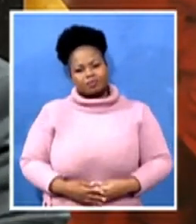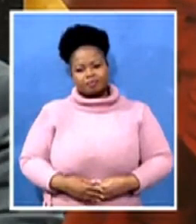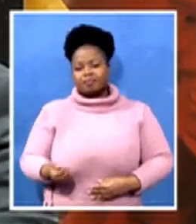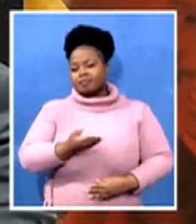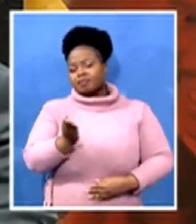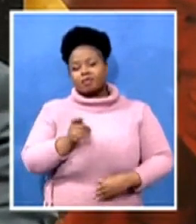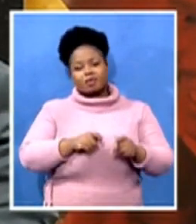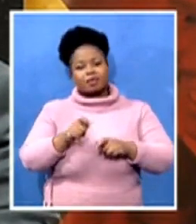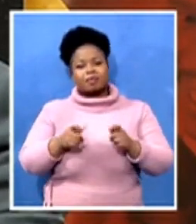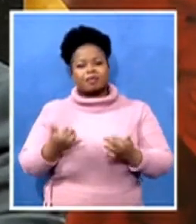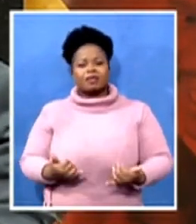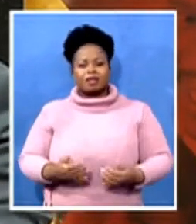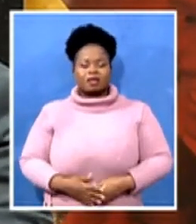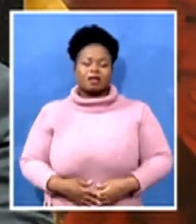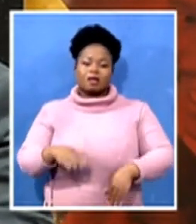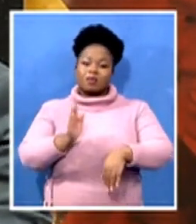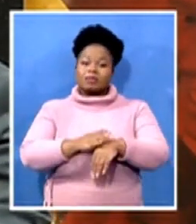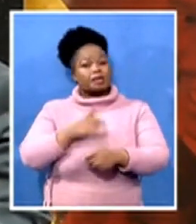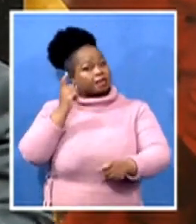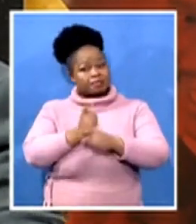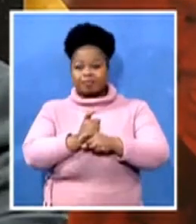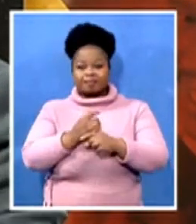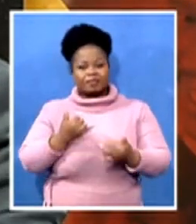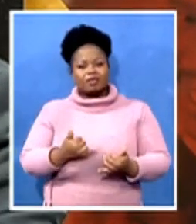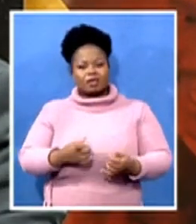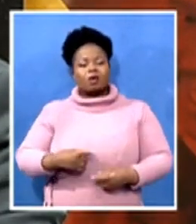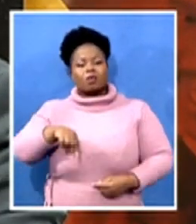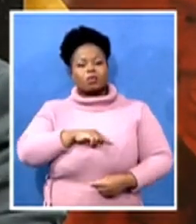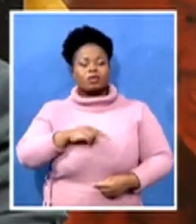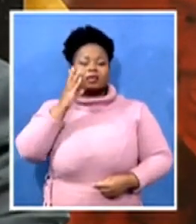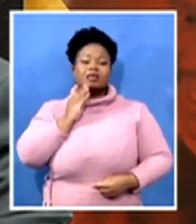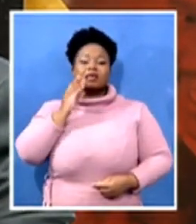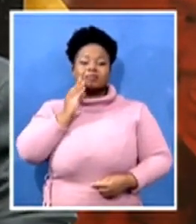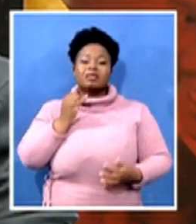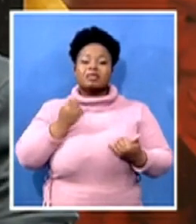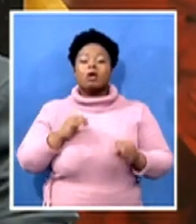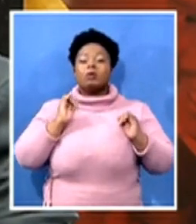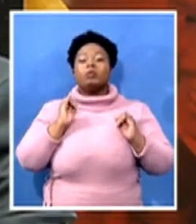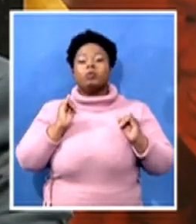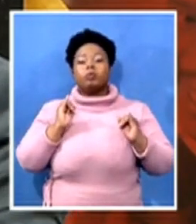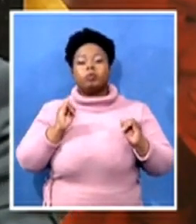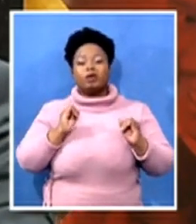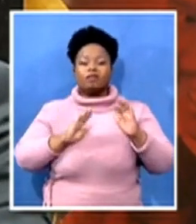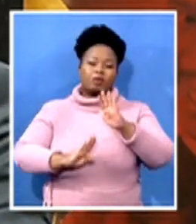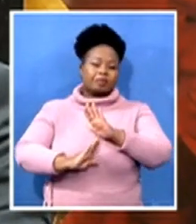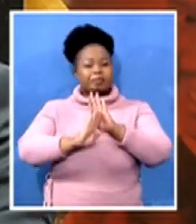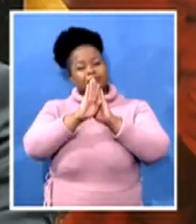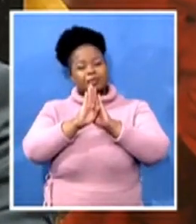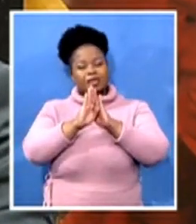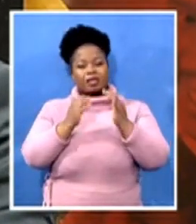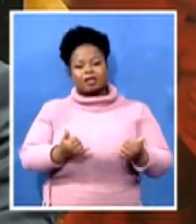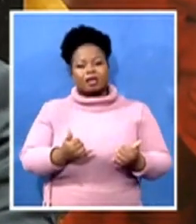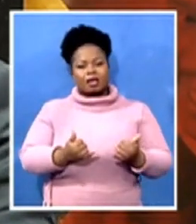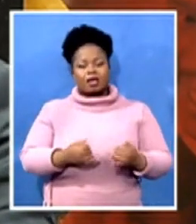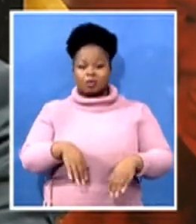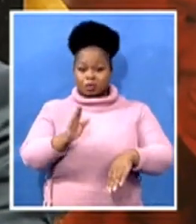elinzima apho sisondele kwinkcothoyi okanye kuvuthondaba lwale ntsholongwane. Eli lixesha apho